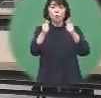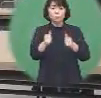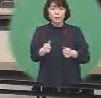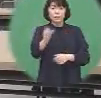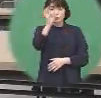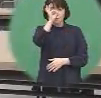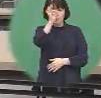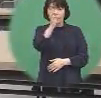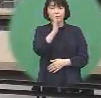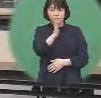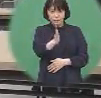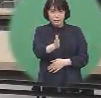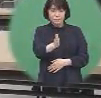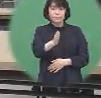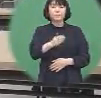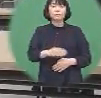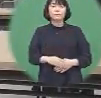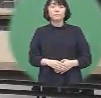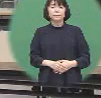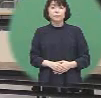をご覧下さい